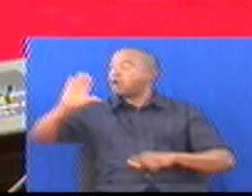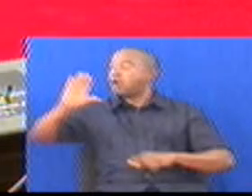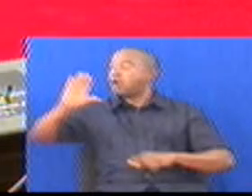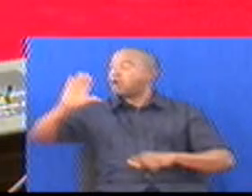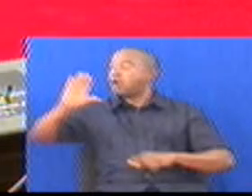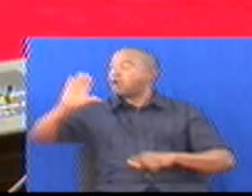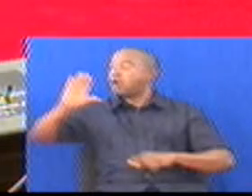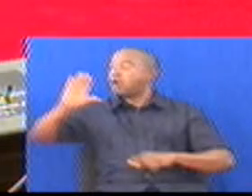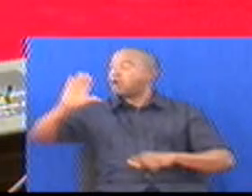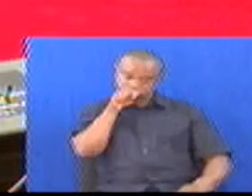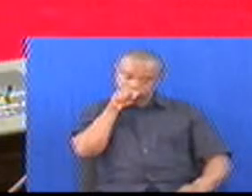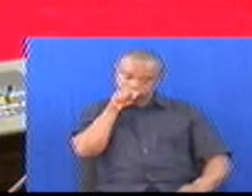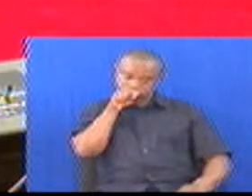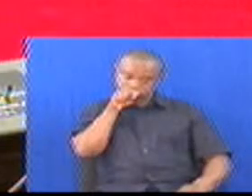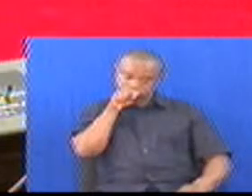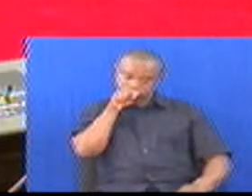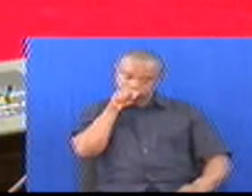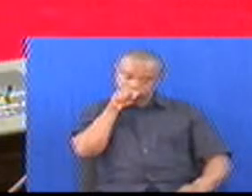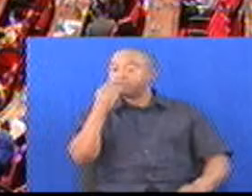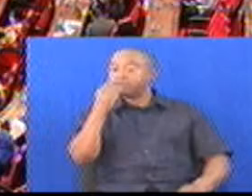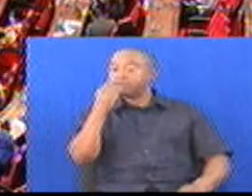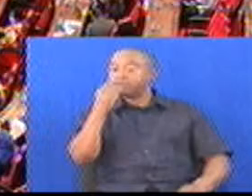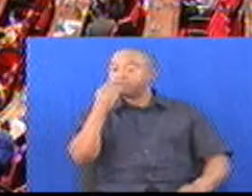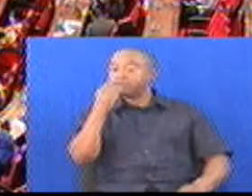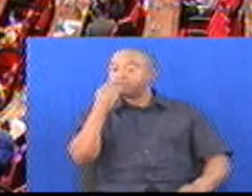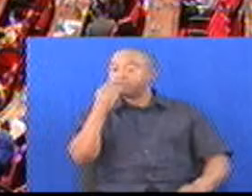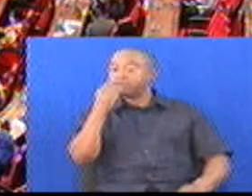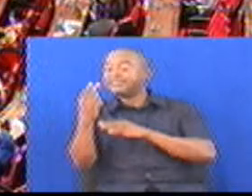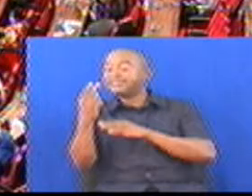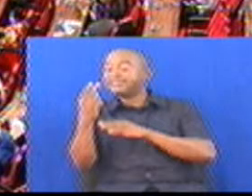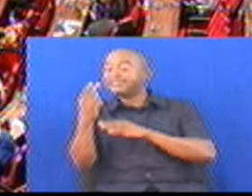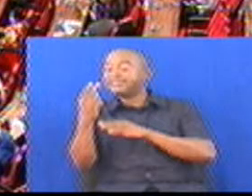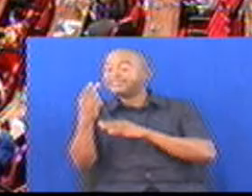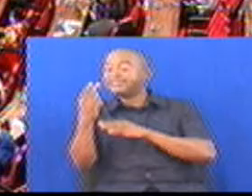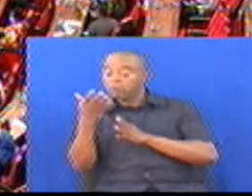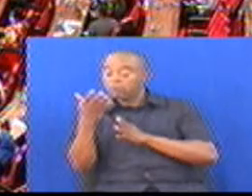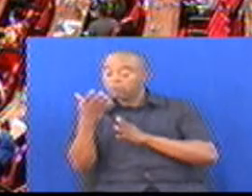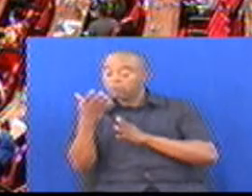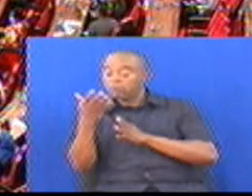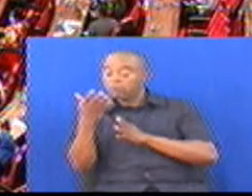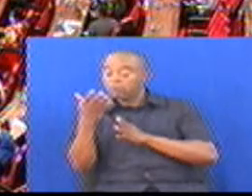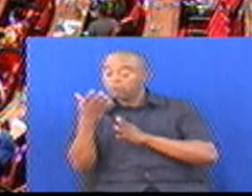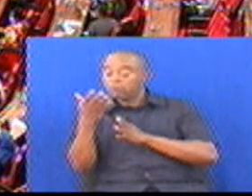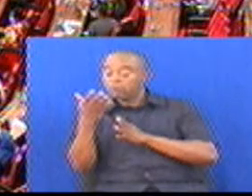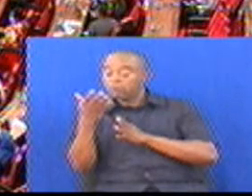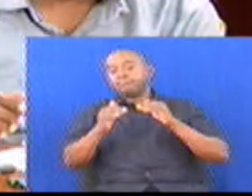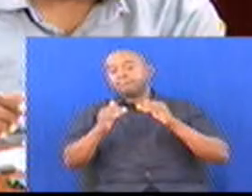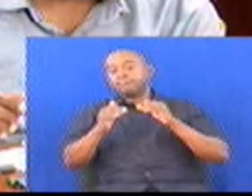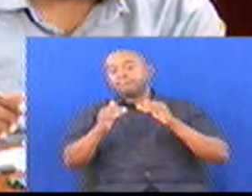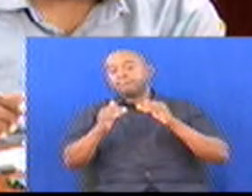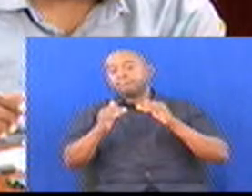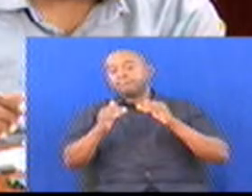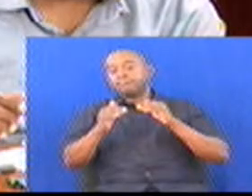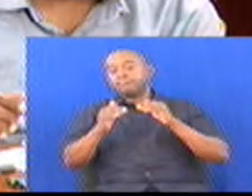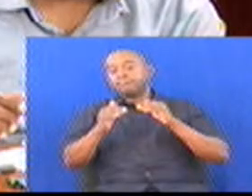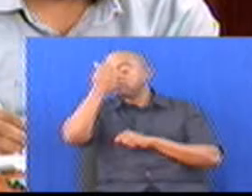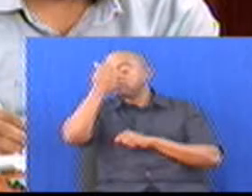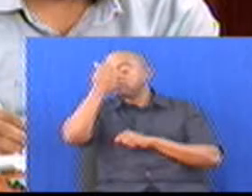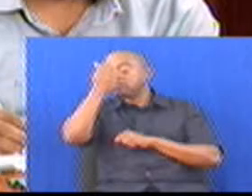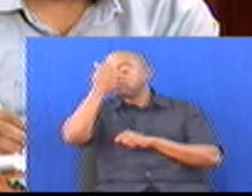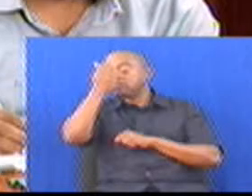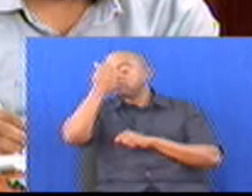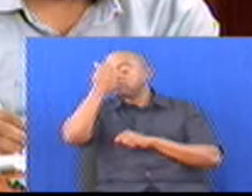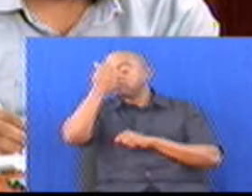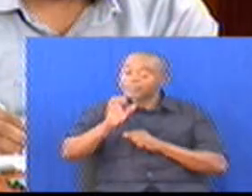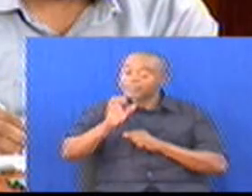shilingi trilioni 1.25 kwa ajili ya kuboresha miundombinu ya elimu nchi nzima na hasa